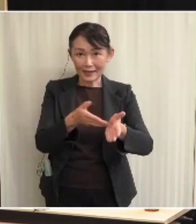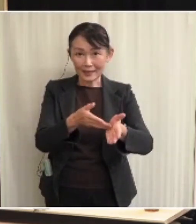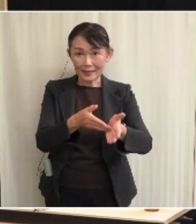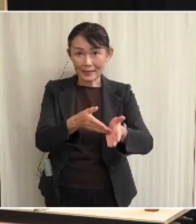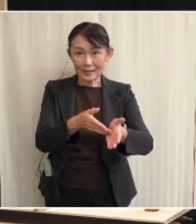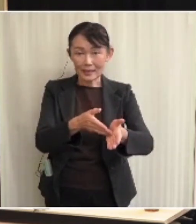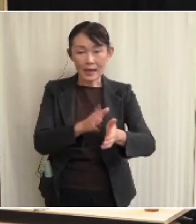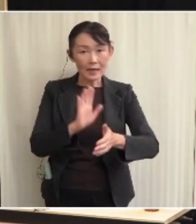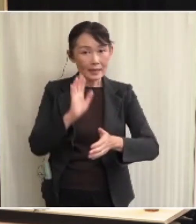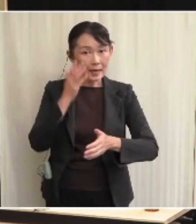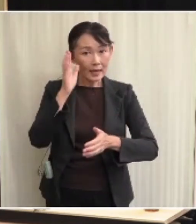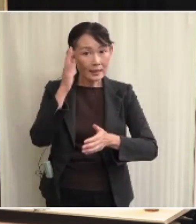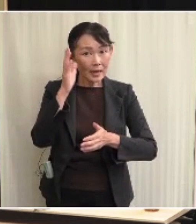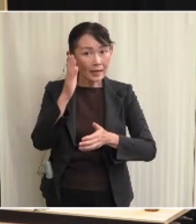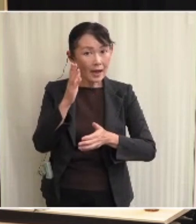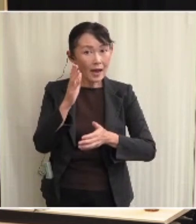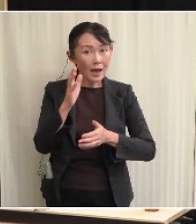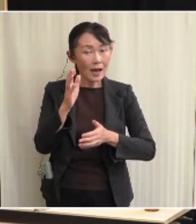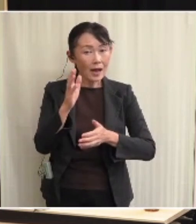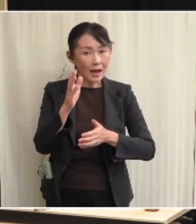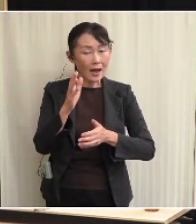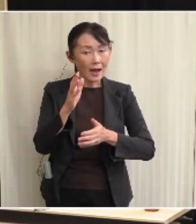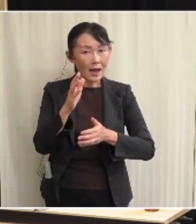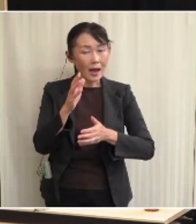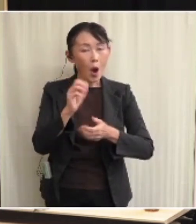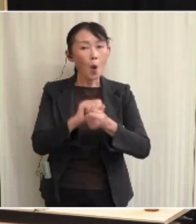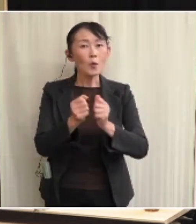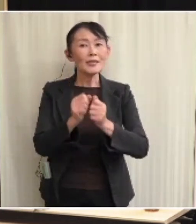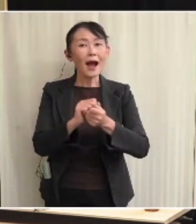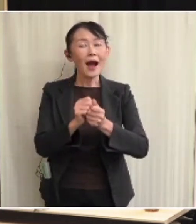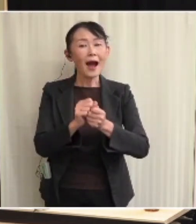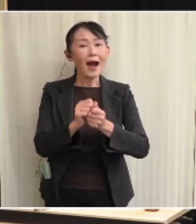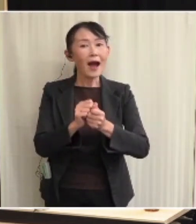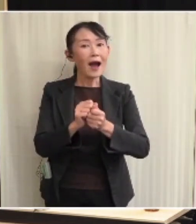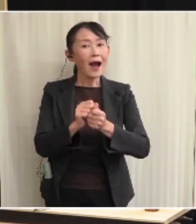商品とか手に入らず苦労されたんじゃないですか、初代の子